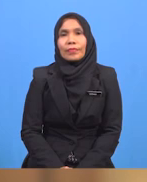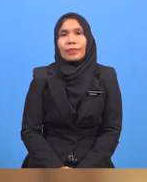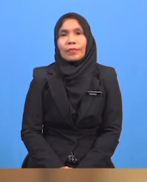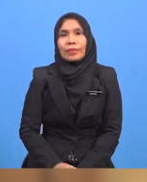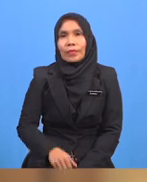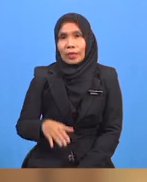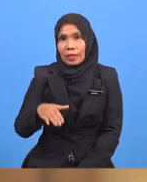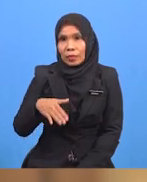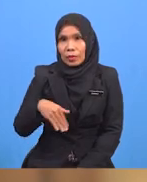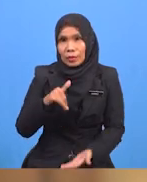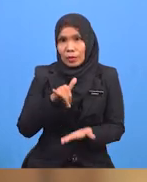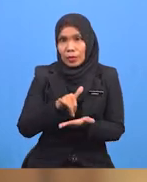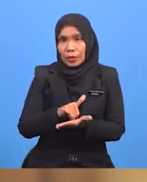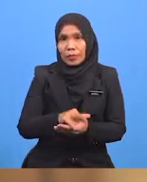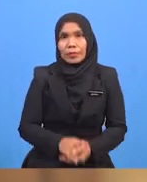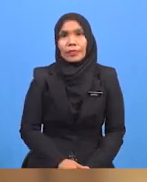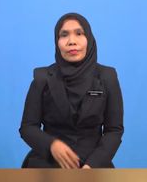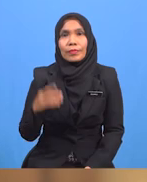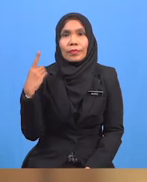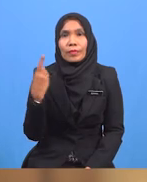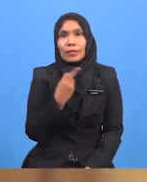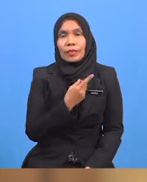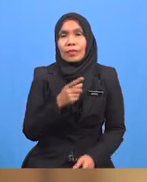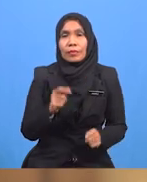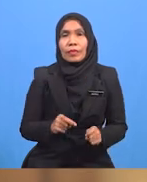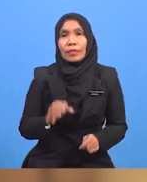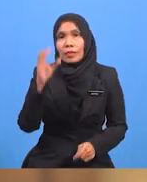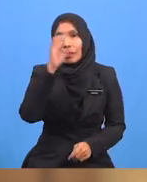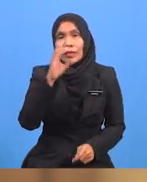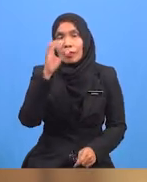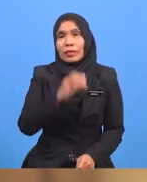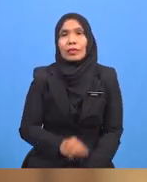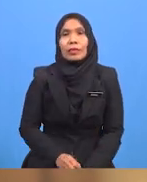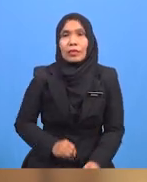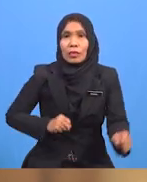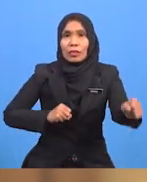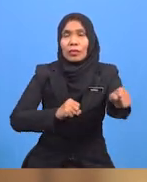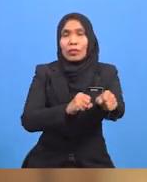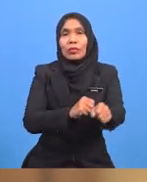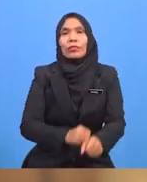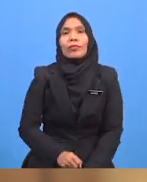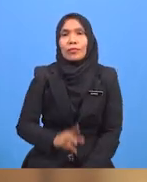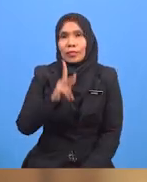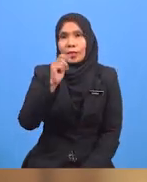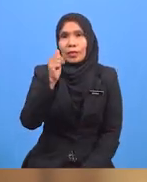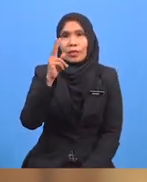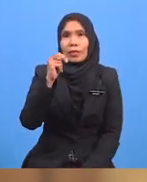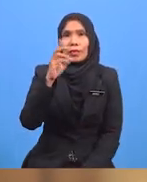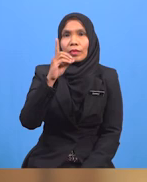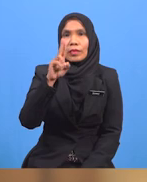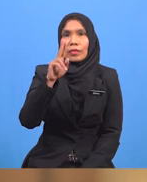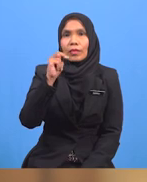tetapi sebelum itu kita perlu cari sudut kantong di dan panjang sisi by terlebih